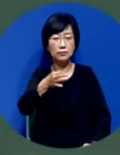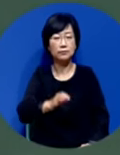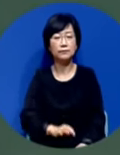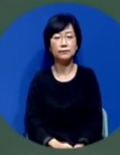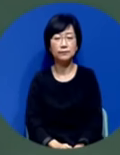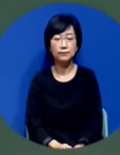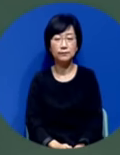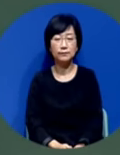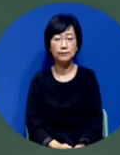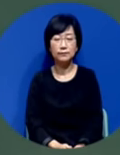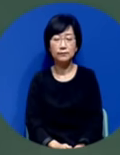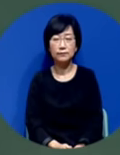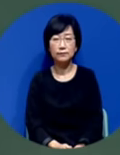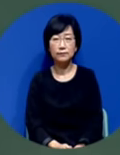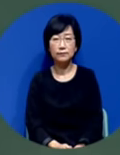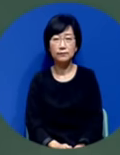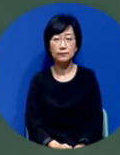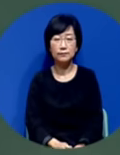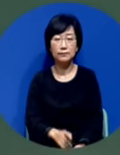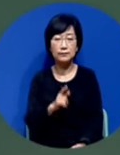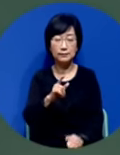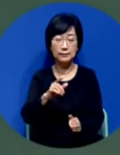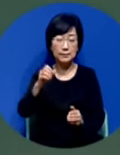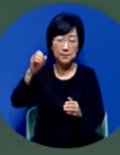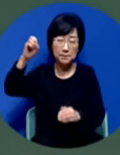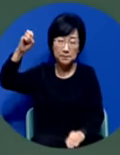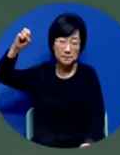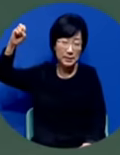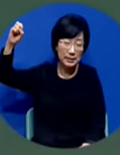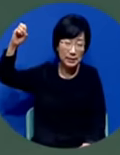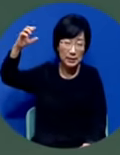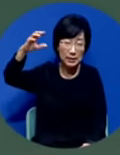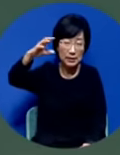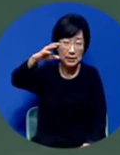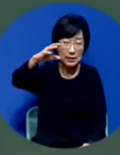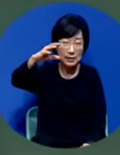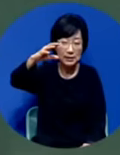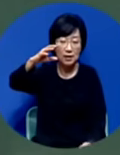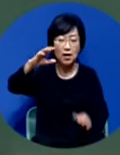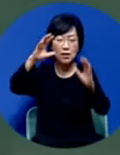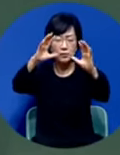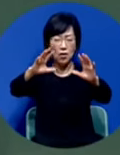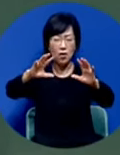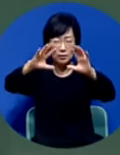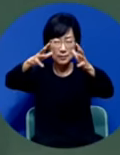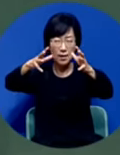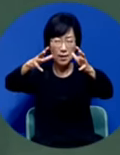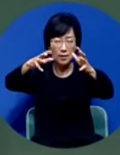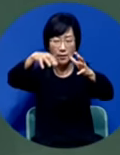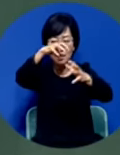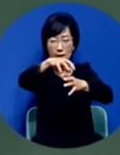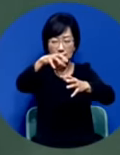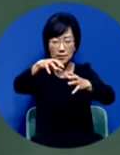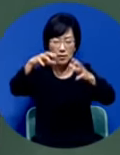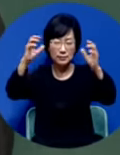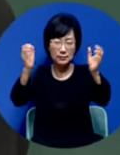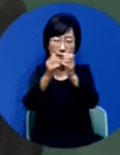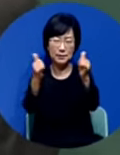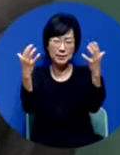这时候讲到说，看那童女怀孕生子，她的名为以马内利。 그때에 빛이 비칠 것이고 전 세계에서 일어나게 될 것이다.